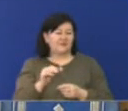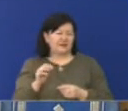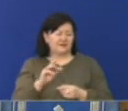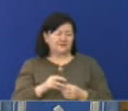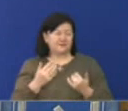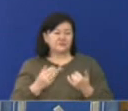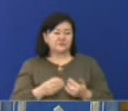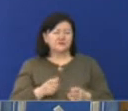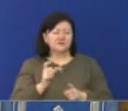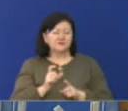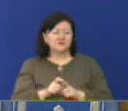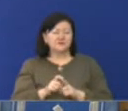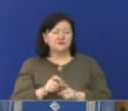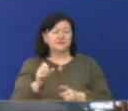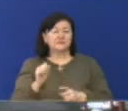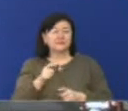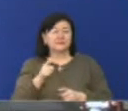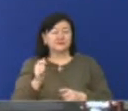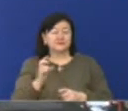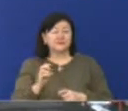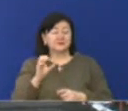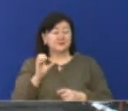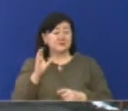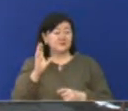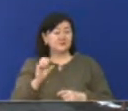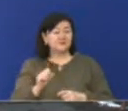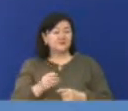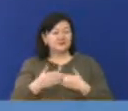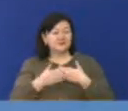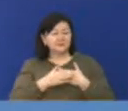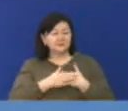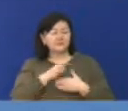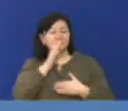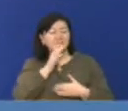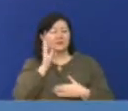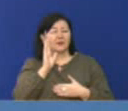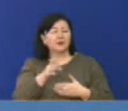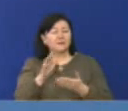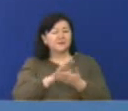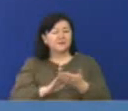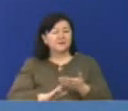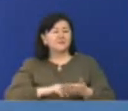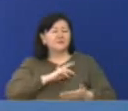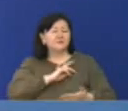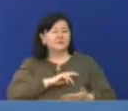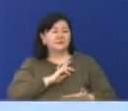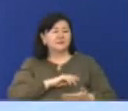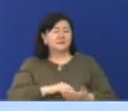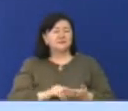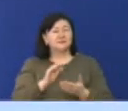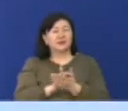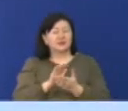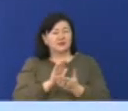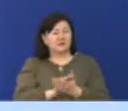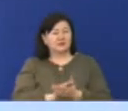будет продолжена работа по ознакомлению различных должностных лиц с жизнью людей, отбывающих наказание в местах лишения свободы. Следующую экскурсию, к